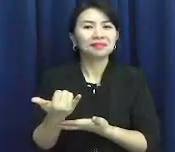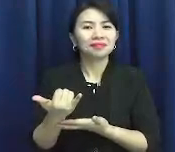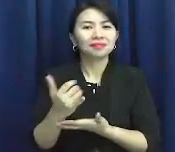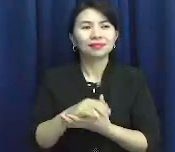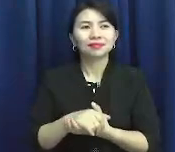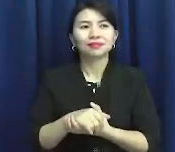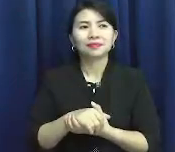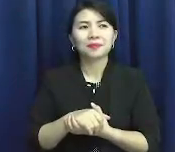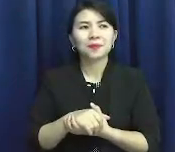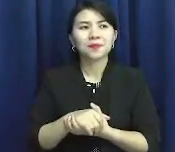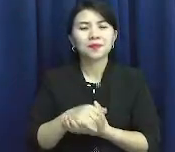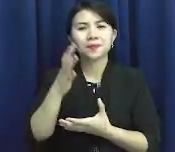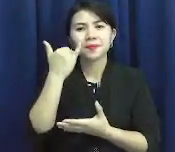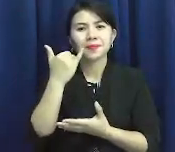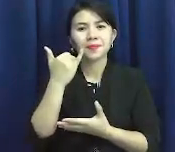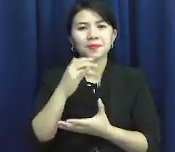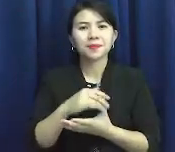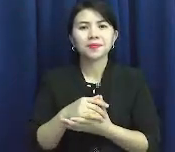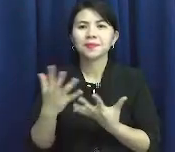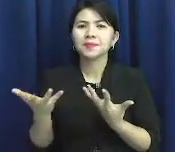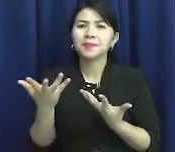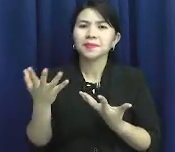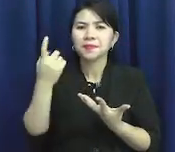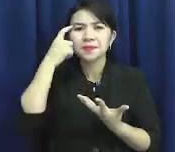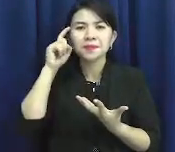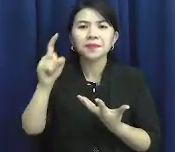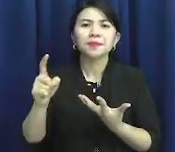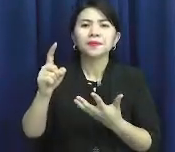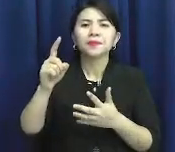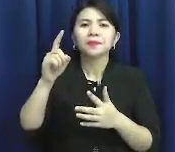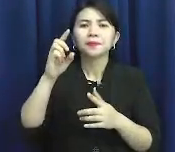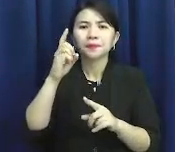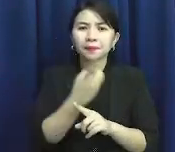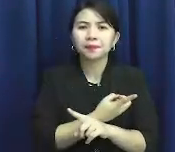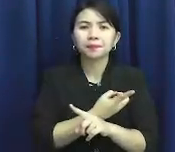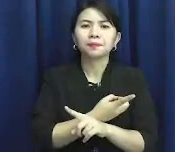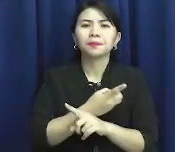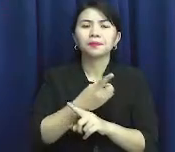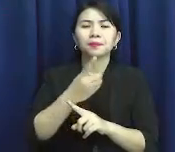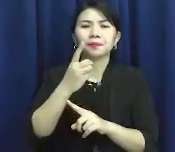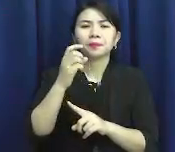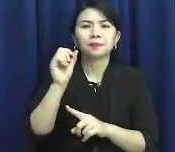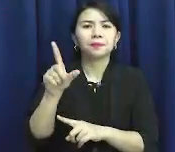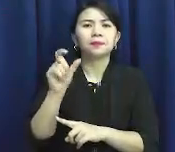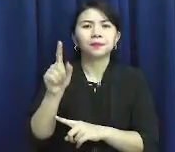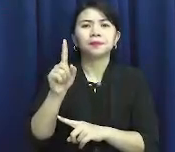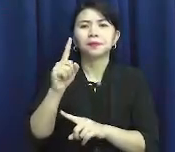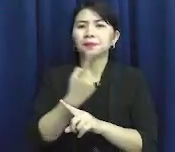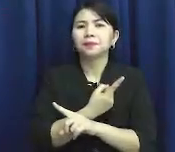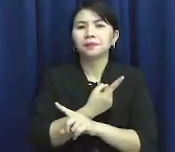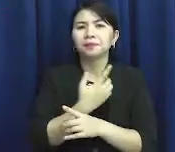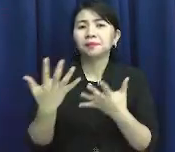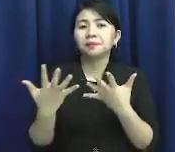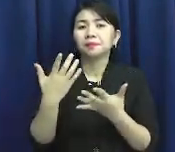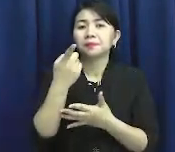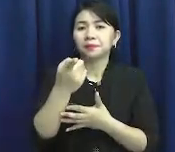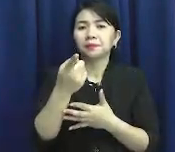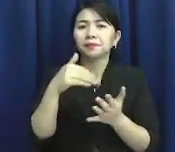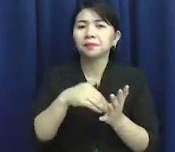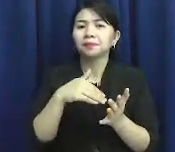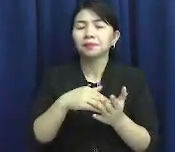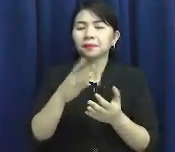That's right. Bakit that's kaya? Right. Maaaring for the whole 11 months, maaaring nandoon pa yung spirit of the